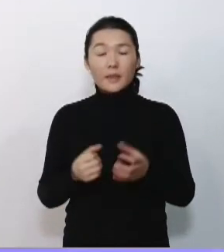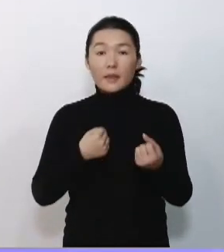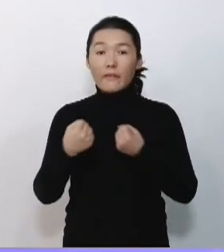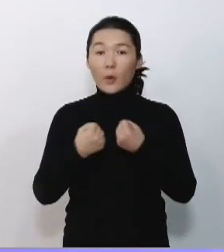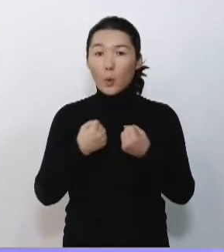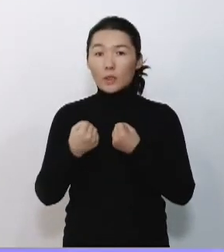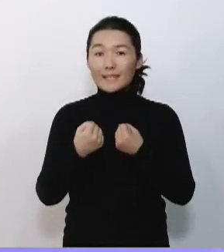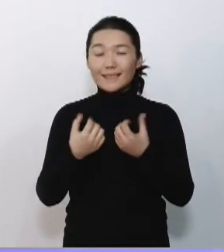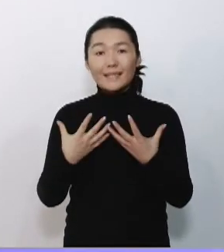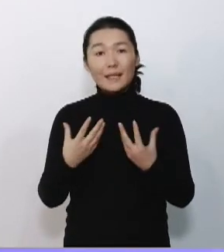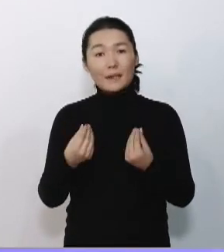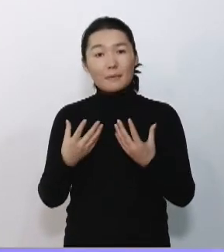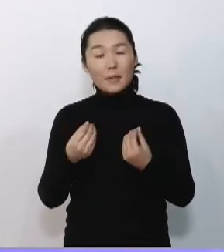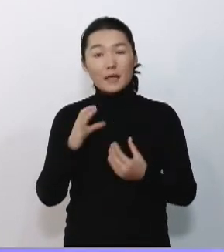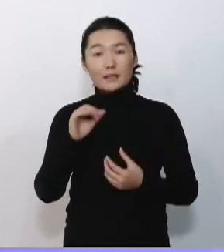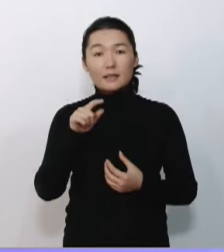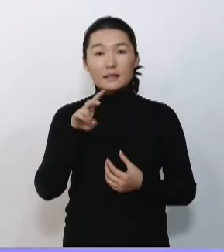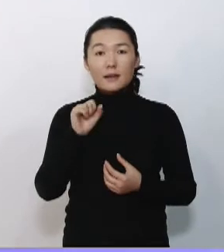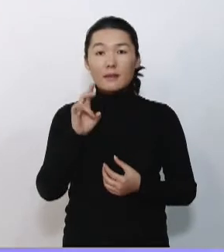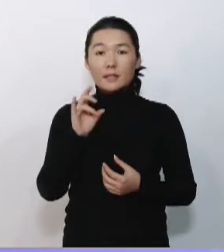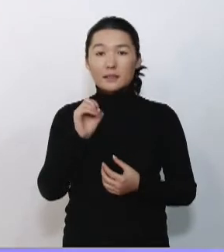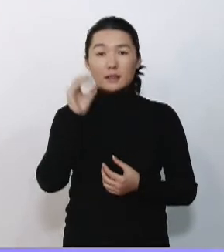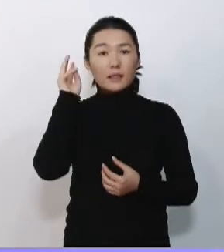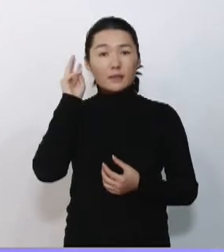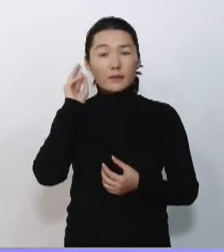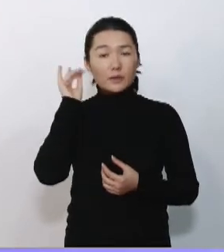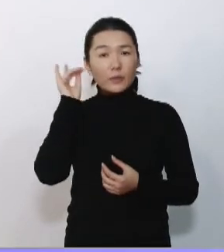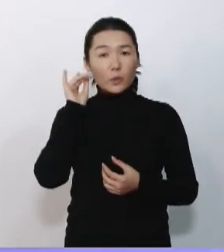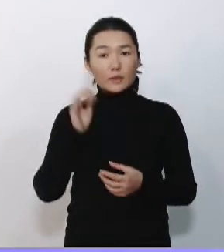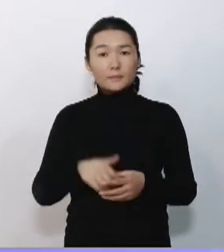твердые и мягкие согласные звуки.